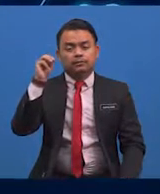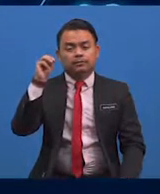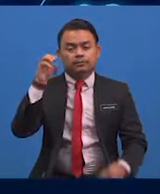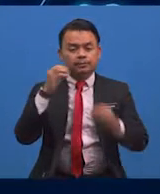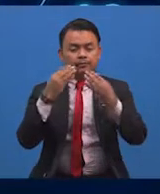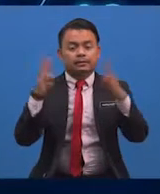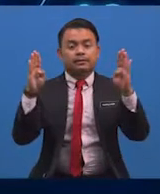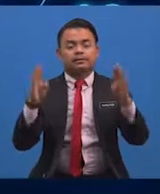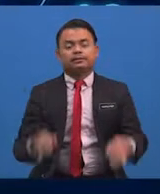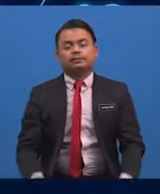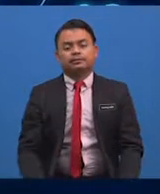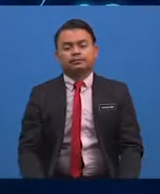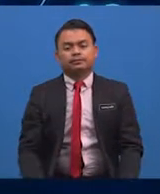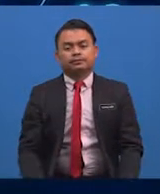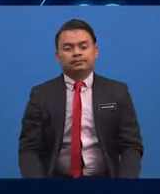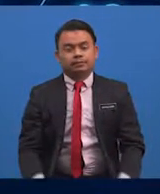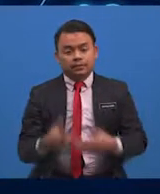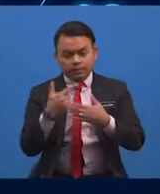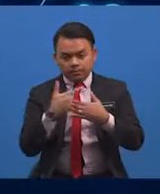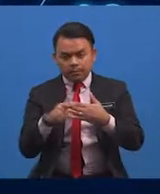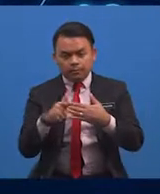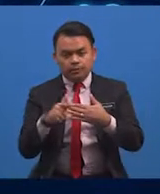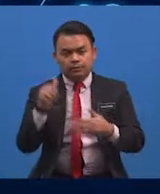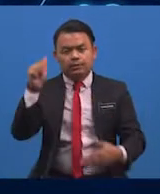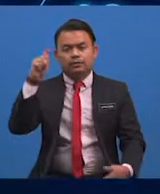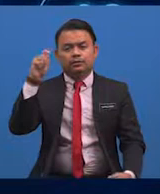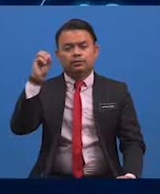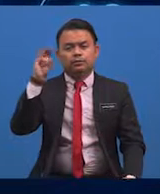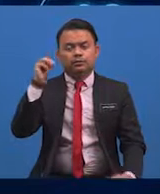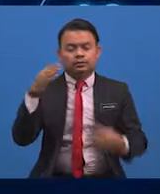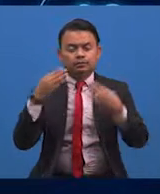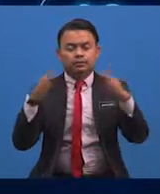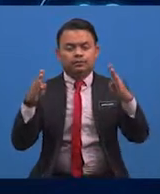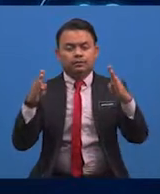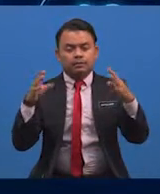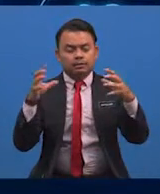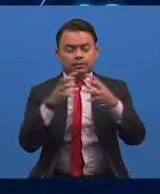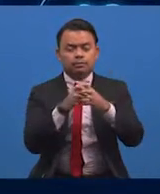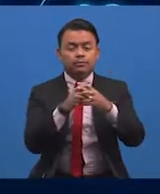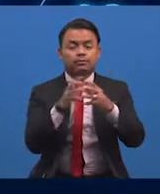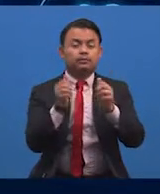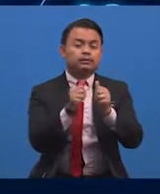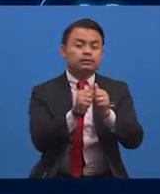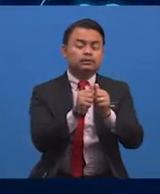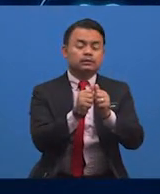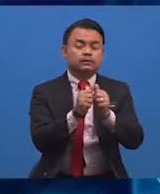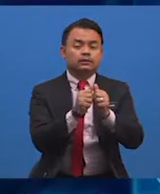Seterusnya, atom oksigen bebas ini akan bercantum dengan molekul oksigen untuk membentuk